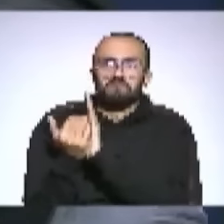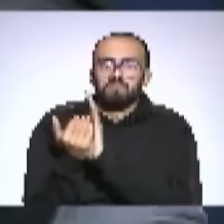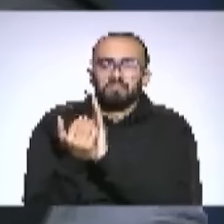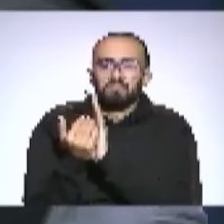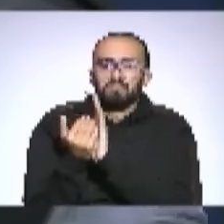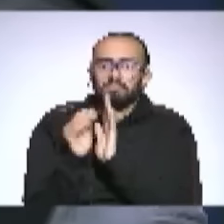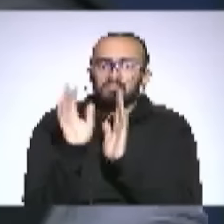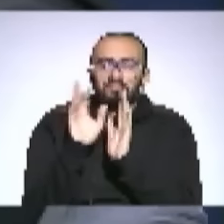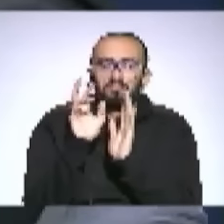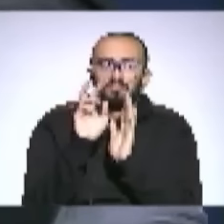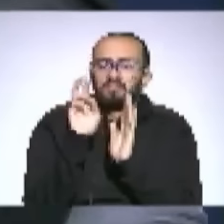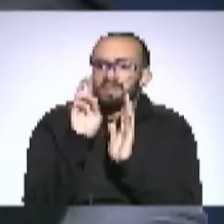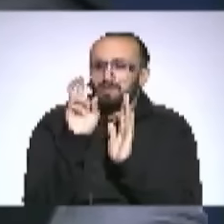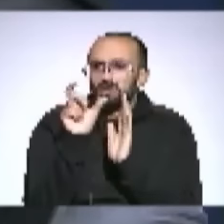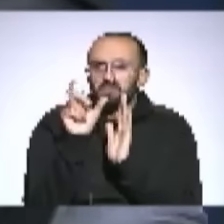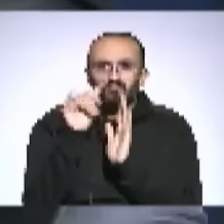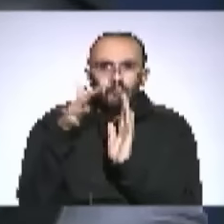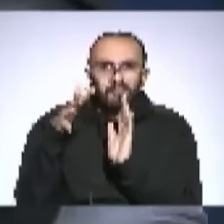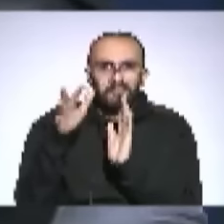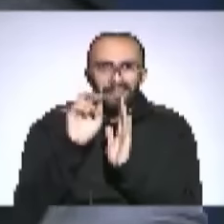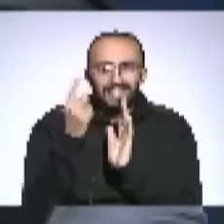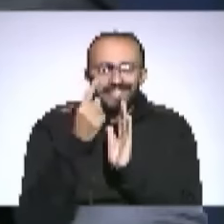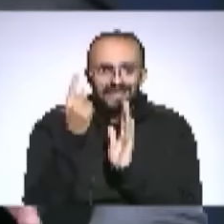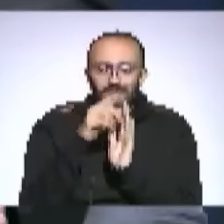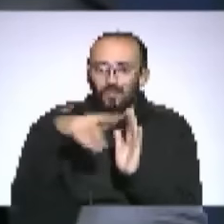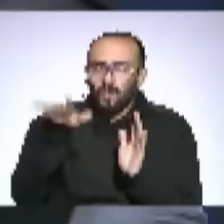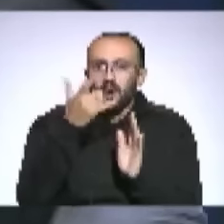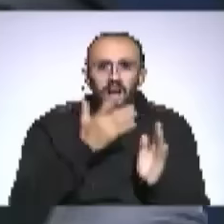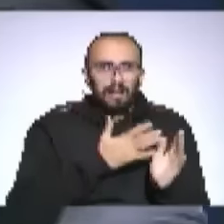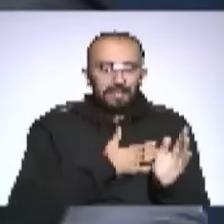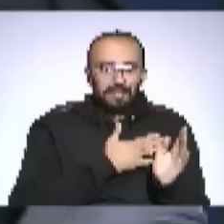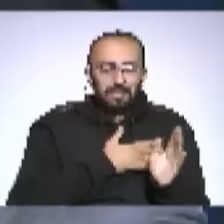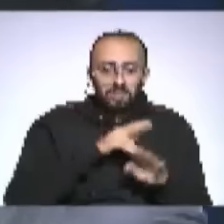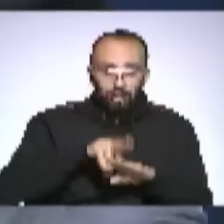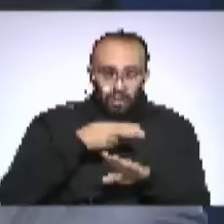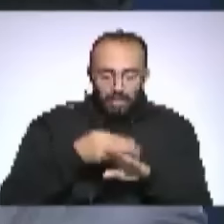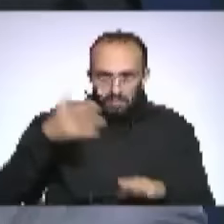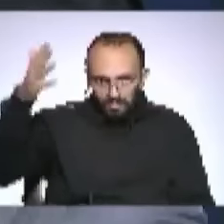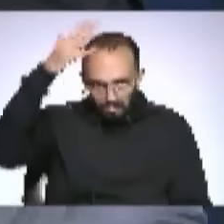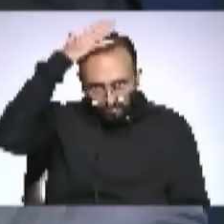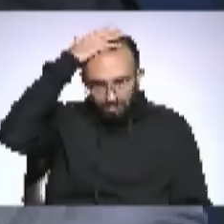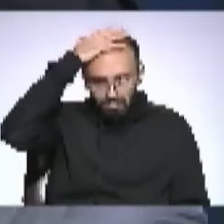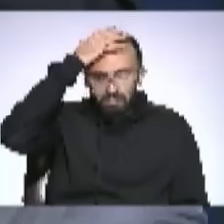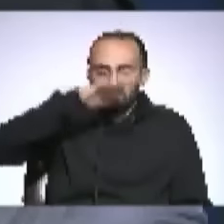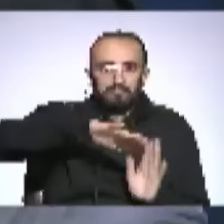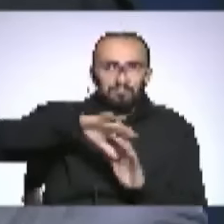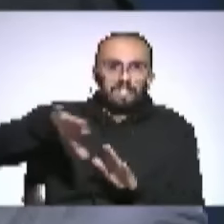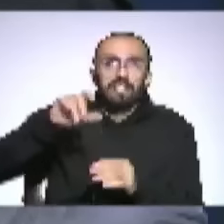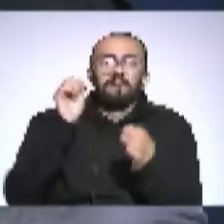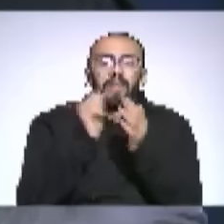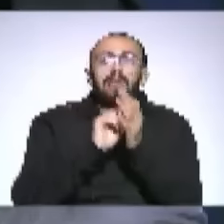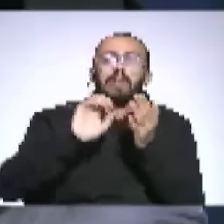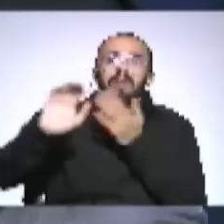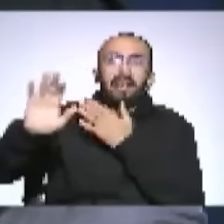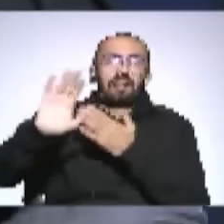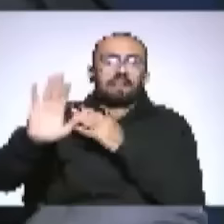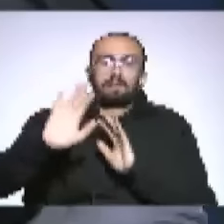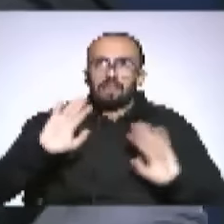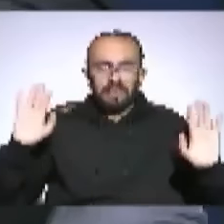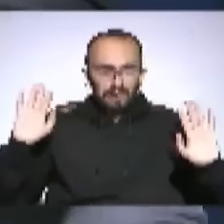انا مافرقش بشاهد مسيح اوغير مسيح كلهم اخواتنا واي شهاده منهم فوق راسنا من فوق يعني هو كلام الجيران بس ما فيش اي